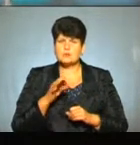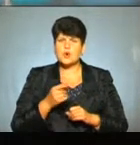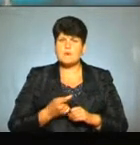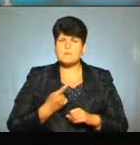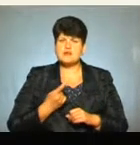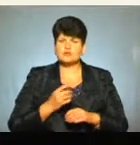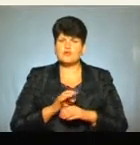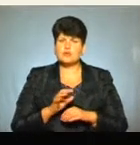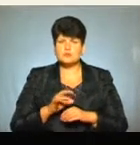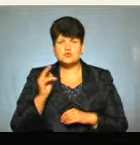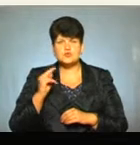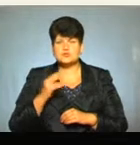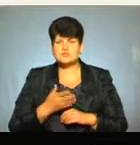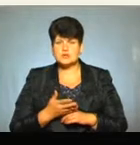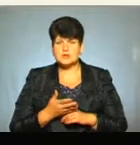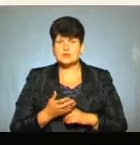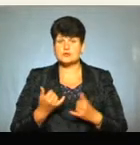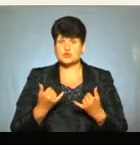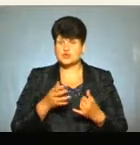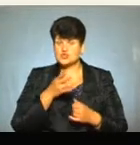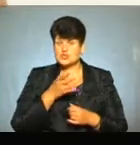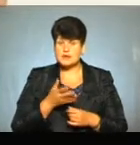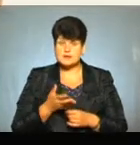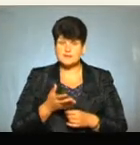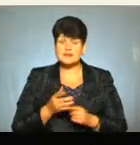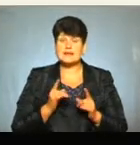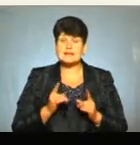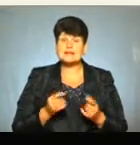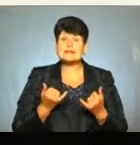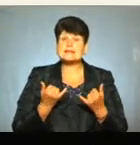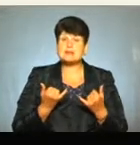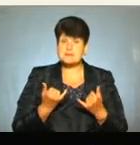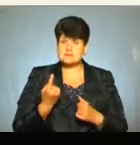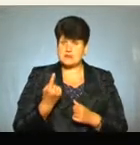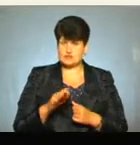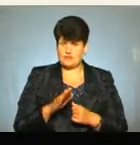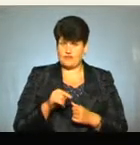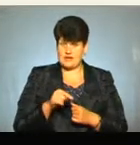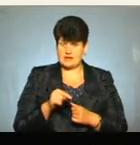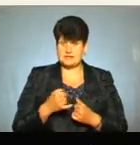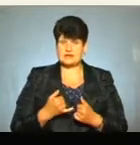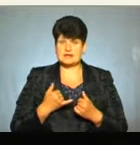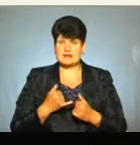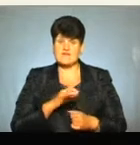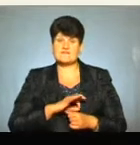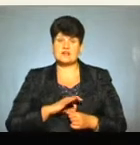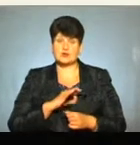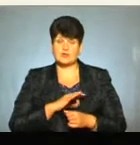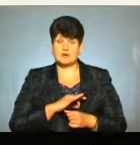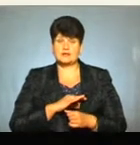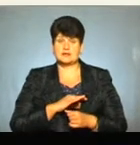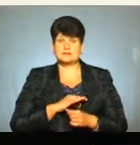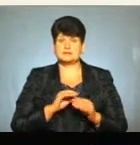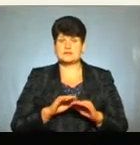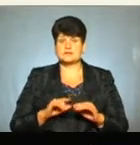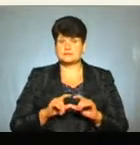про майстра виробничого навчання, і на сьогоднішній час, аж тільки тепер, з 1 вересня, для вихователів